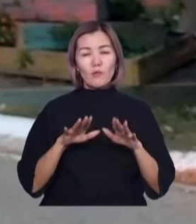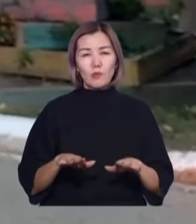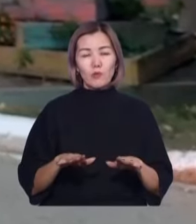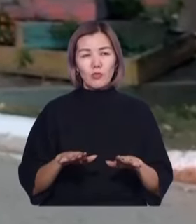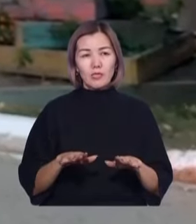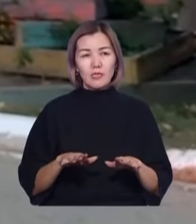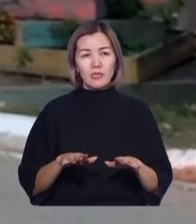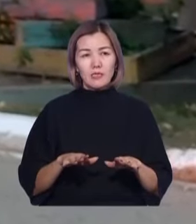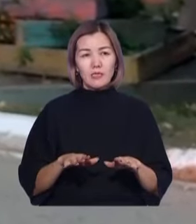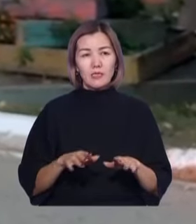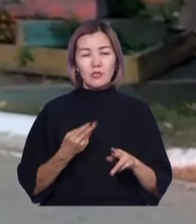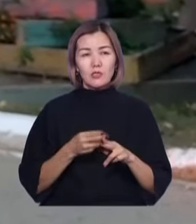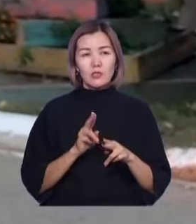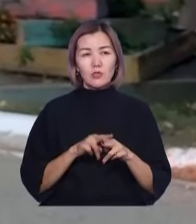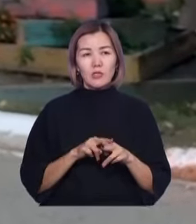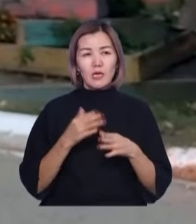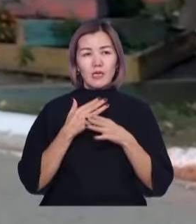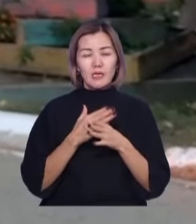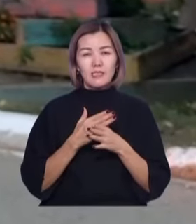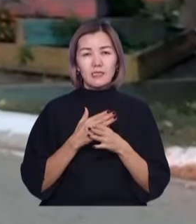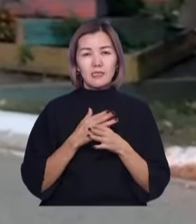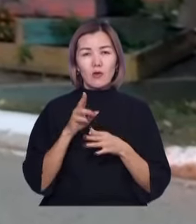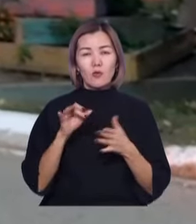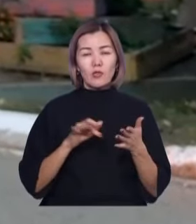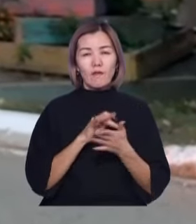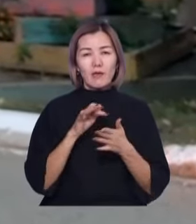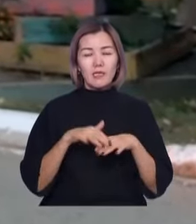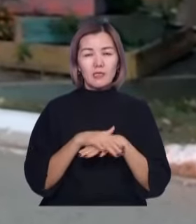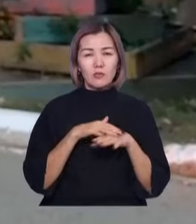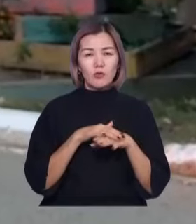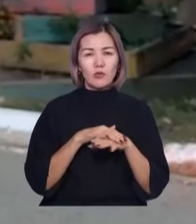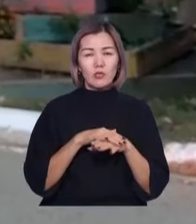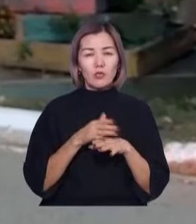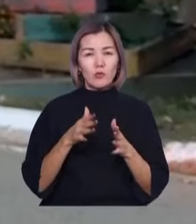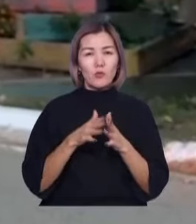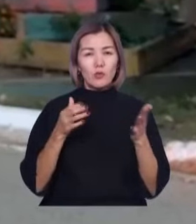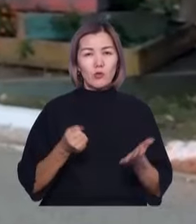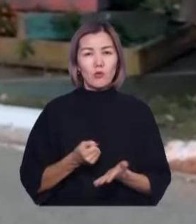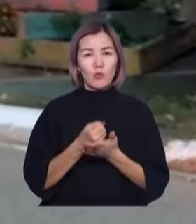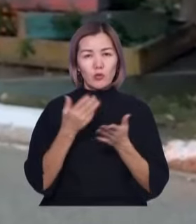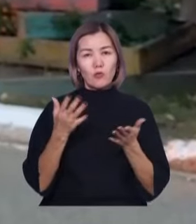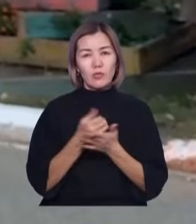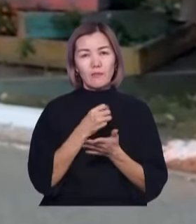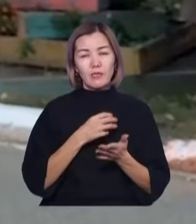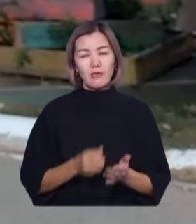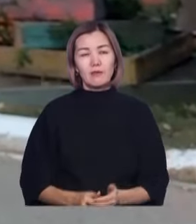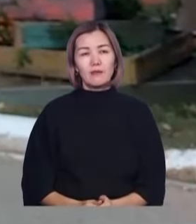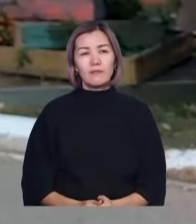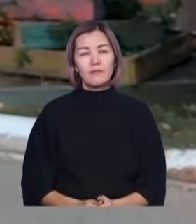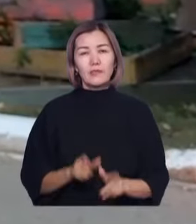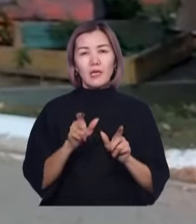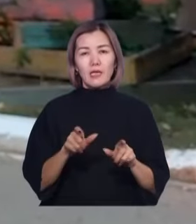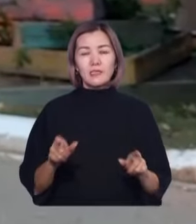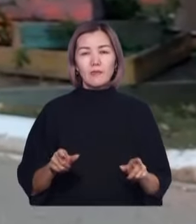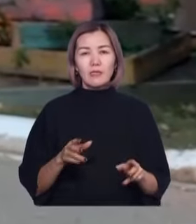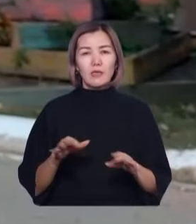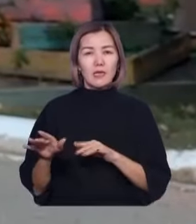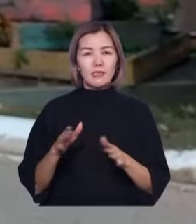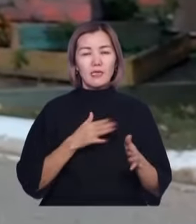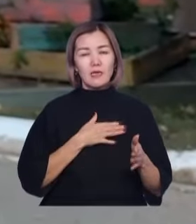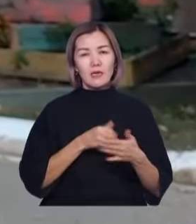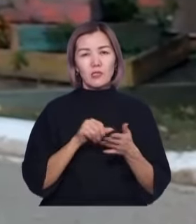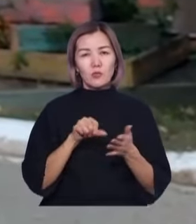ілінген. Соның арқасында біз Қонаев қаласының тұрғындары тарапынан өте үлкен қолдауға ие болдық. Азаматтарды осы акцияны